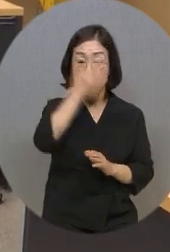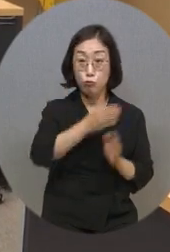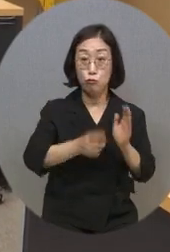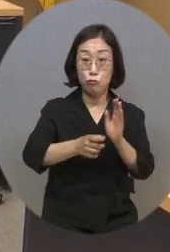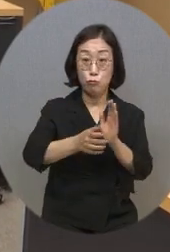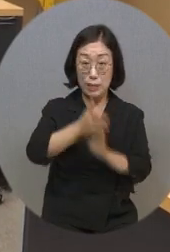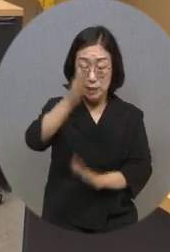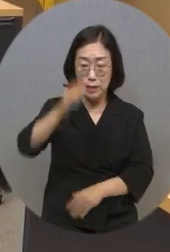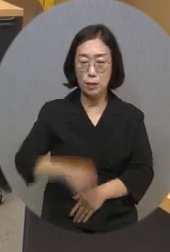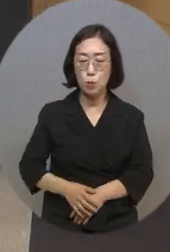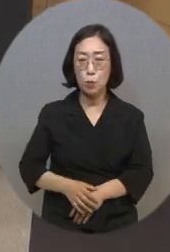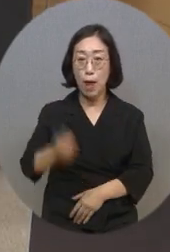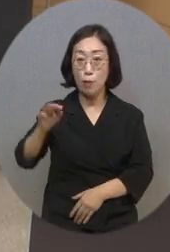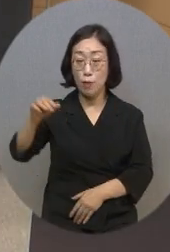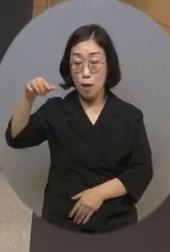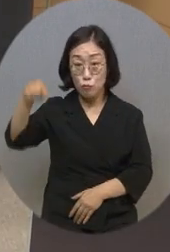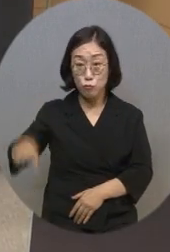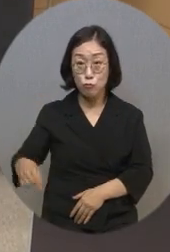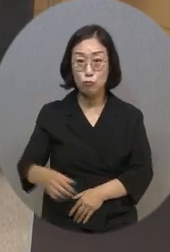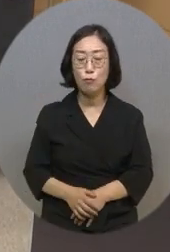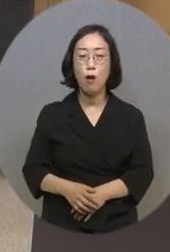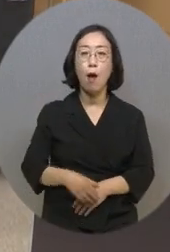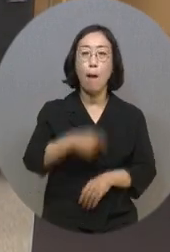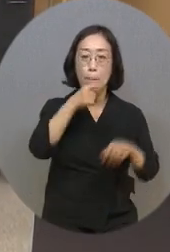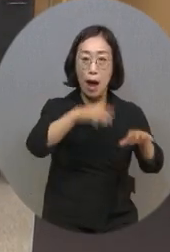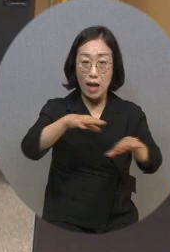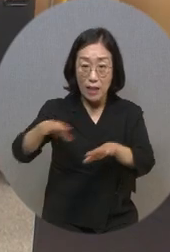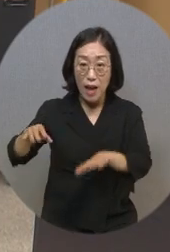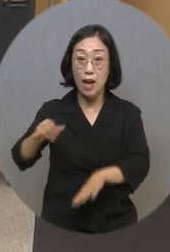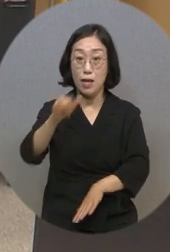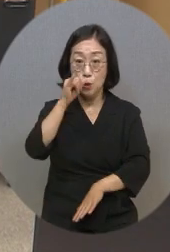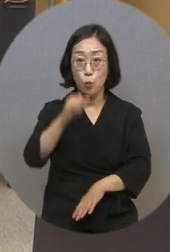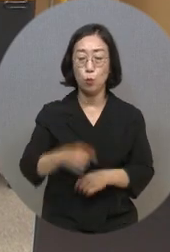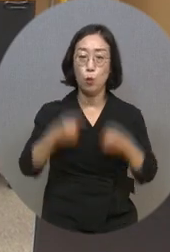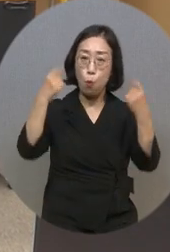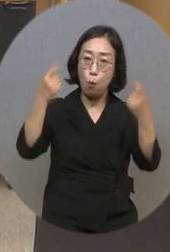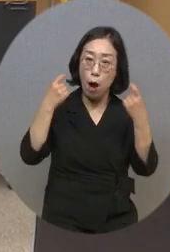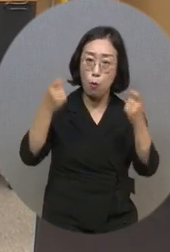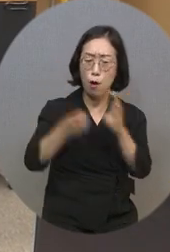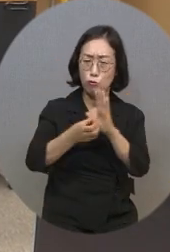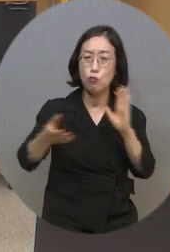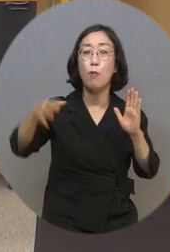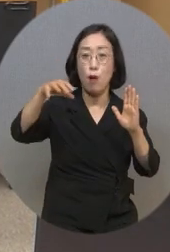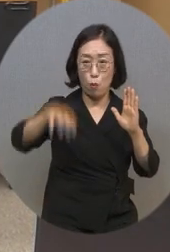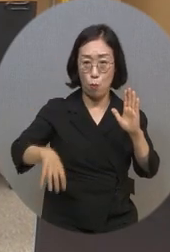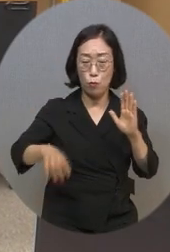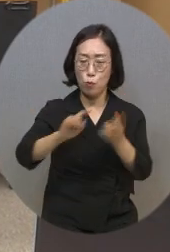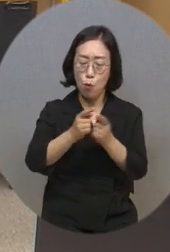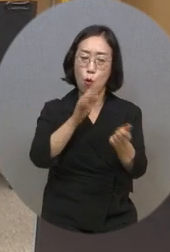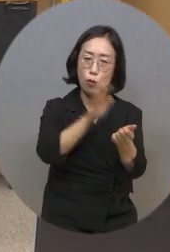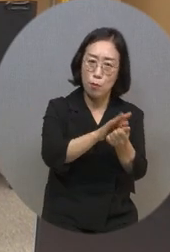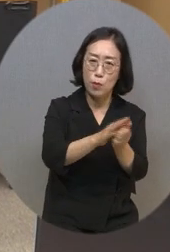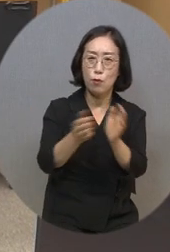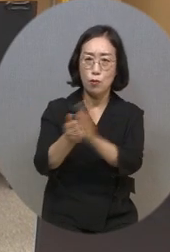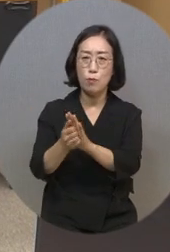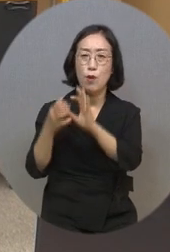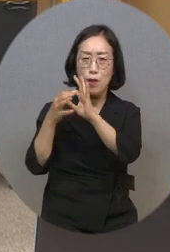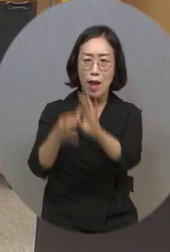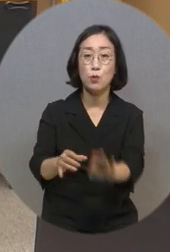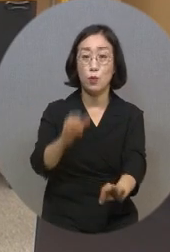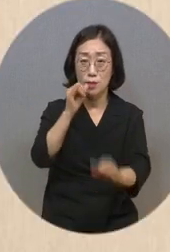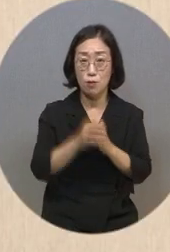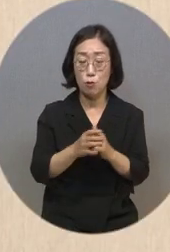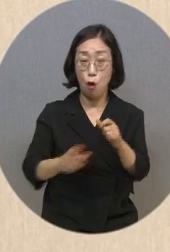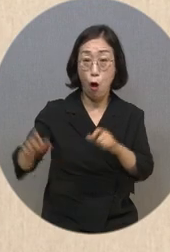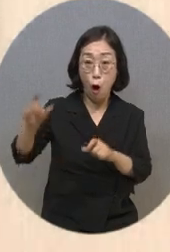해운대구는 해양도시이자 관광도시라는 공통점을 바탕으로 여러 분야에서 협력해왔습니다.